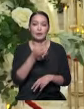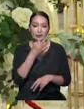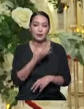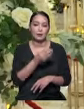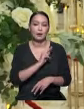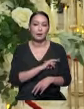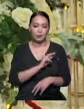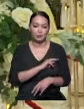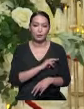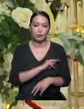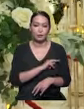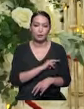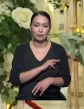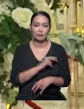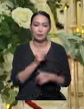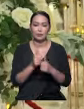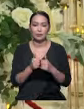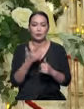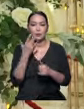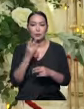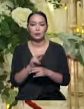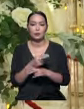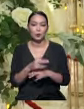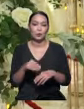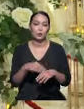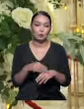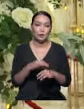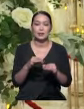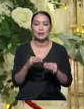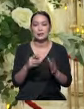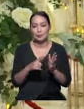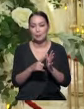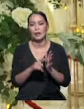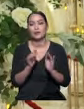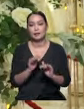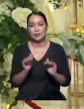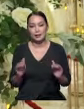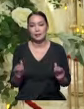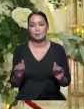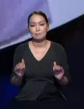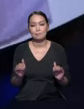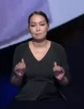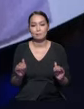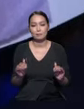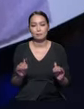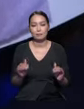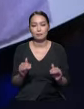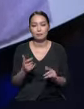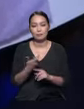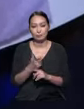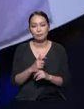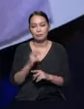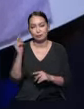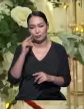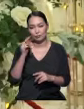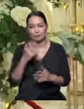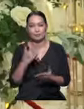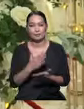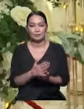работа. Также мы воспитываем супругой семерых детей. Тоже учится в